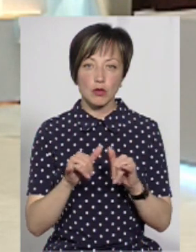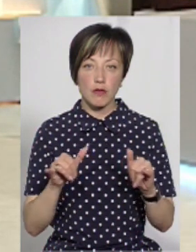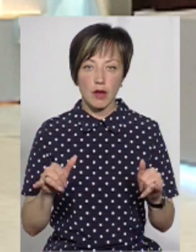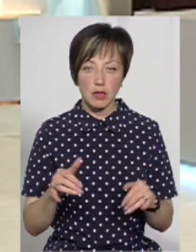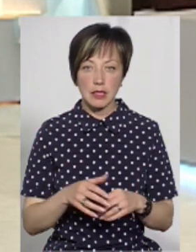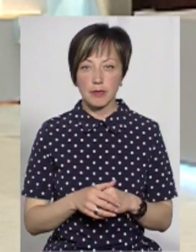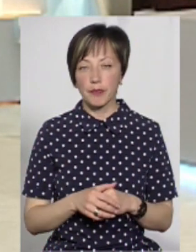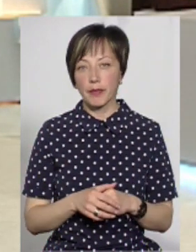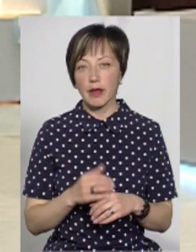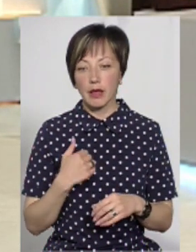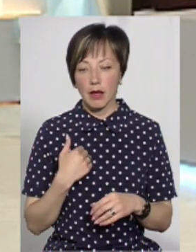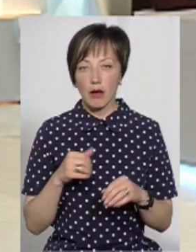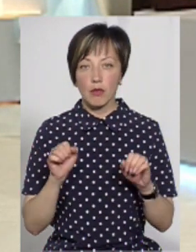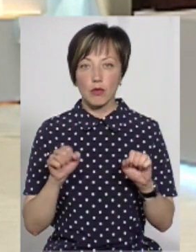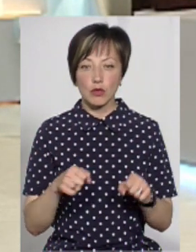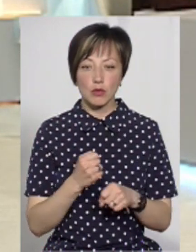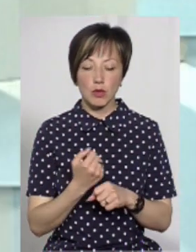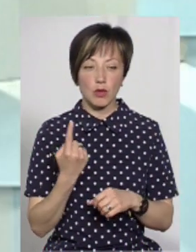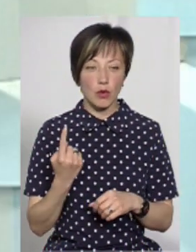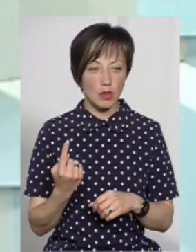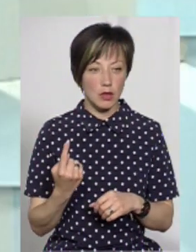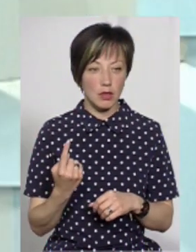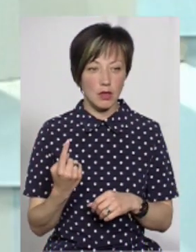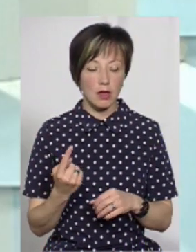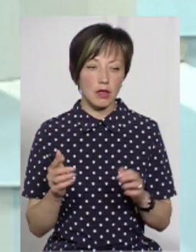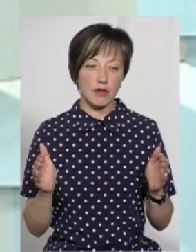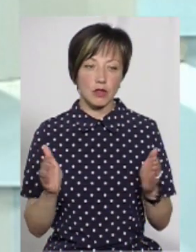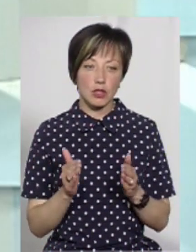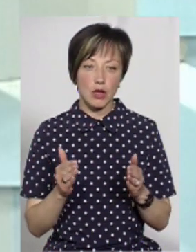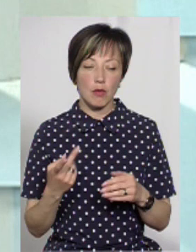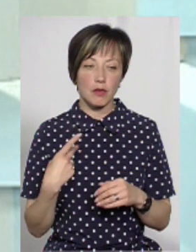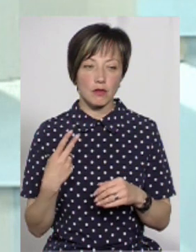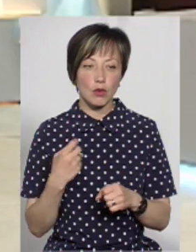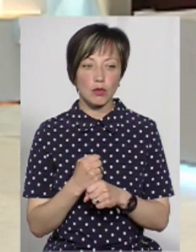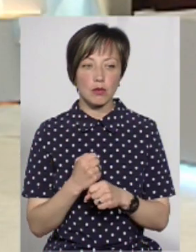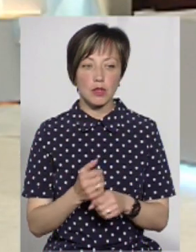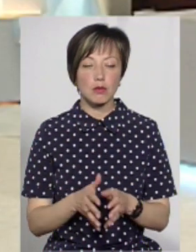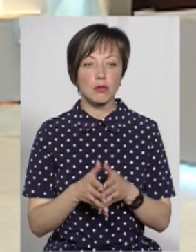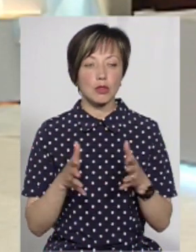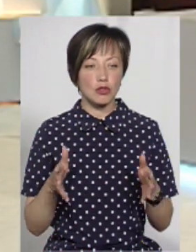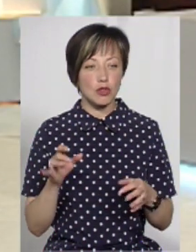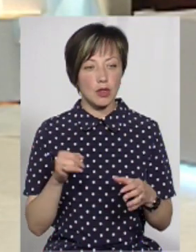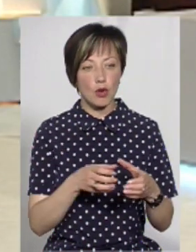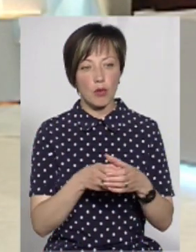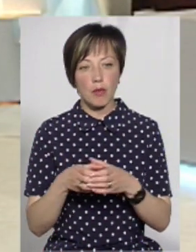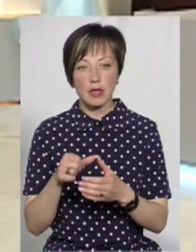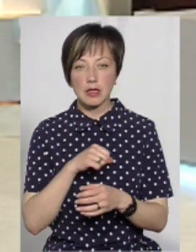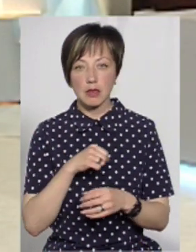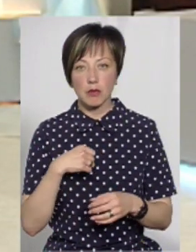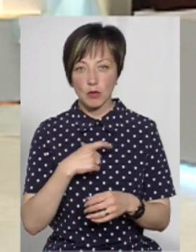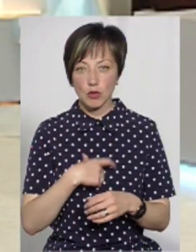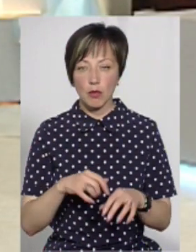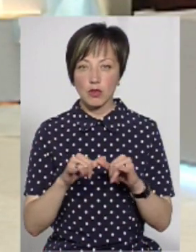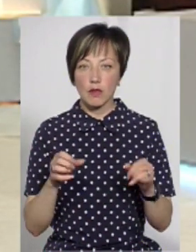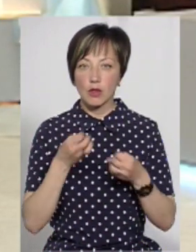розвиватися, бо я одна можу зробити щось одне невеличке, а ми вдвох можемо зробити набагато більше. І громади самі по собі